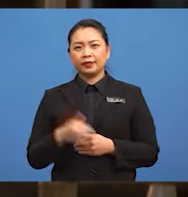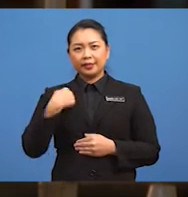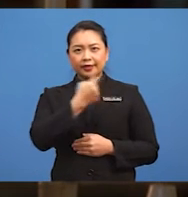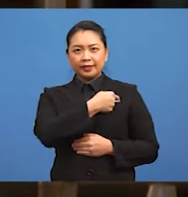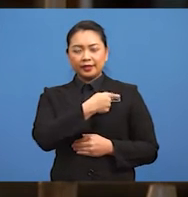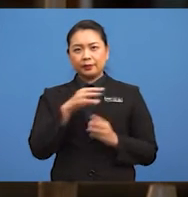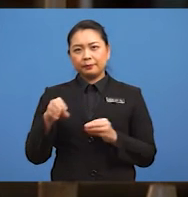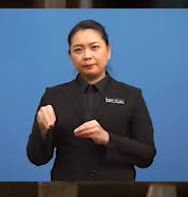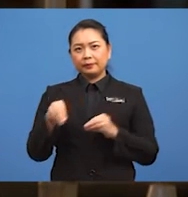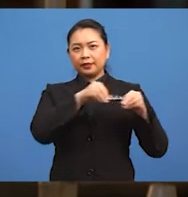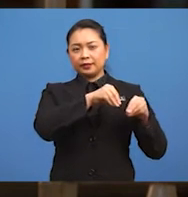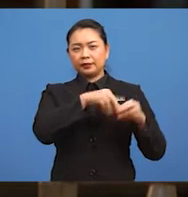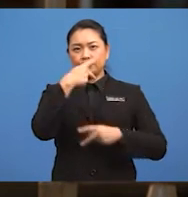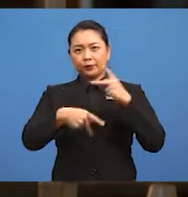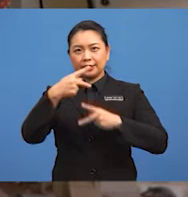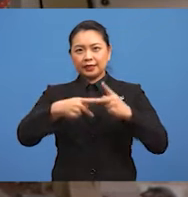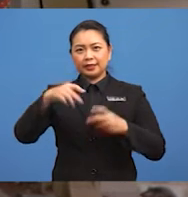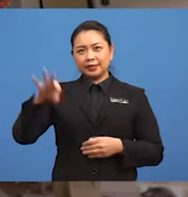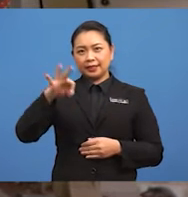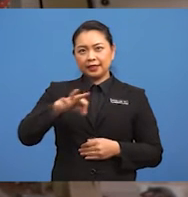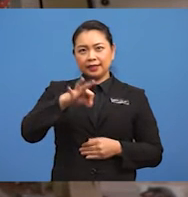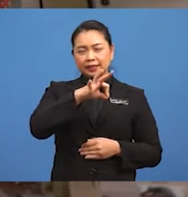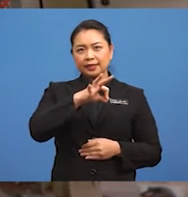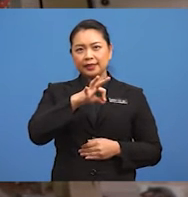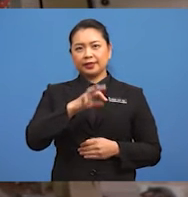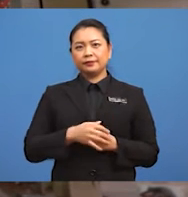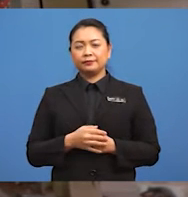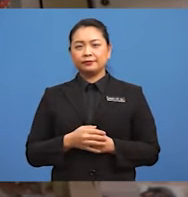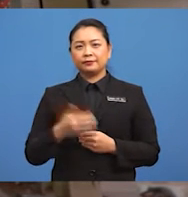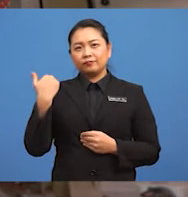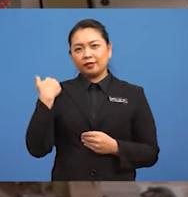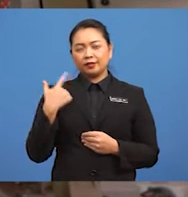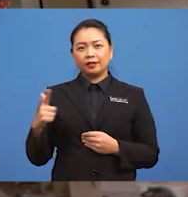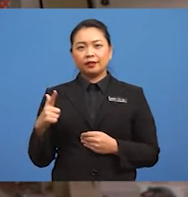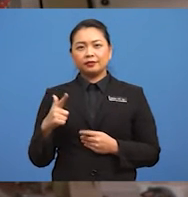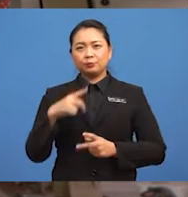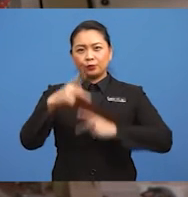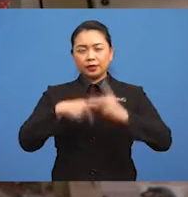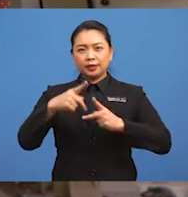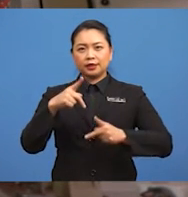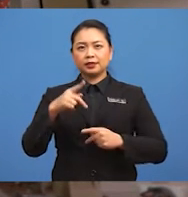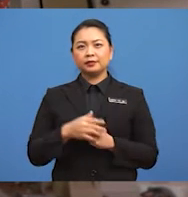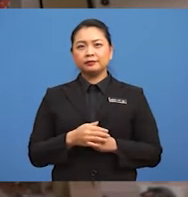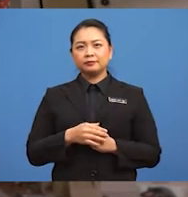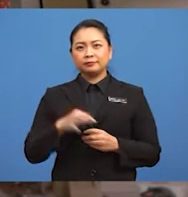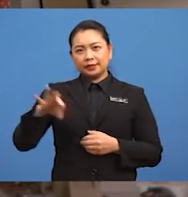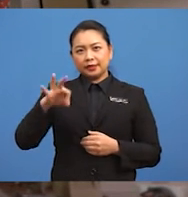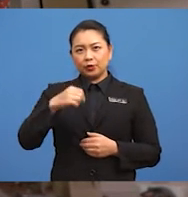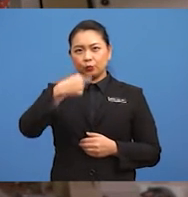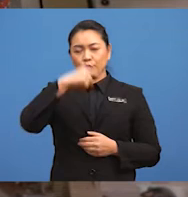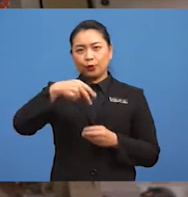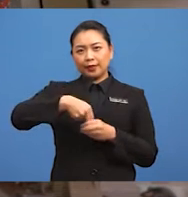Kita beralih kepada proses jahitan. Proses jahitan merupakan turutan langkah kerja menjahit